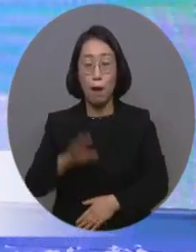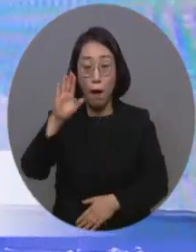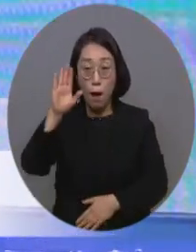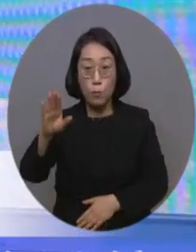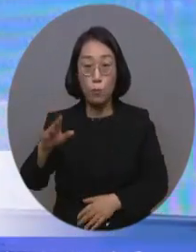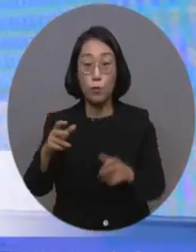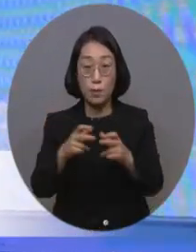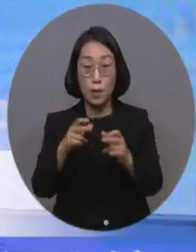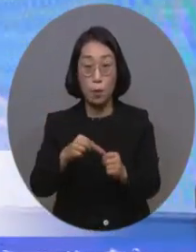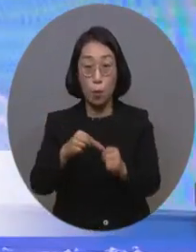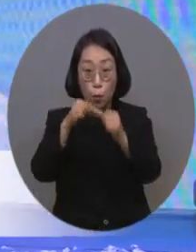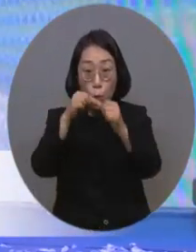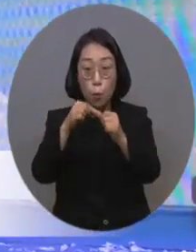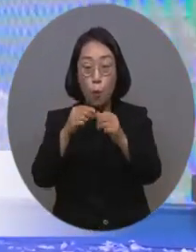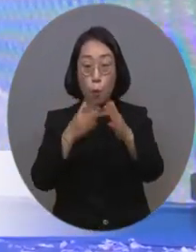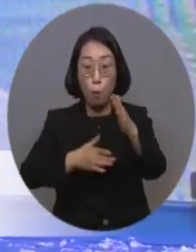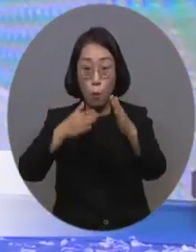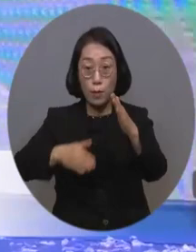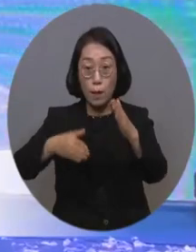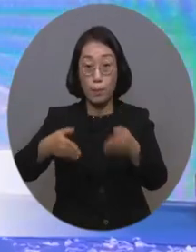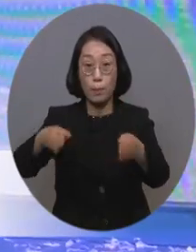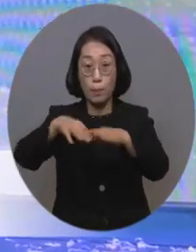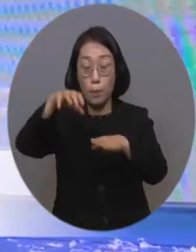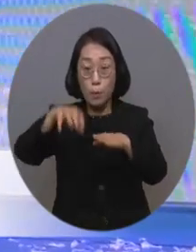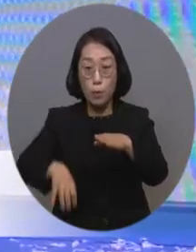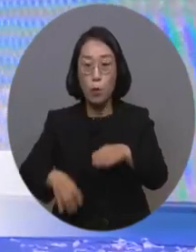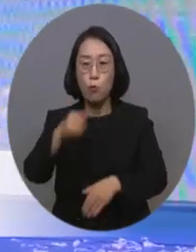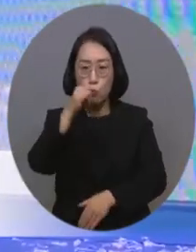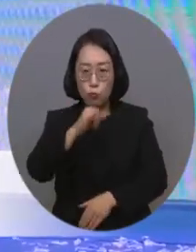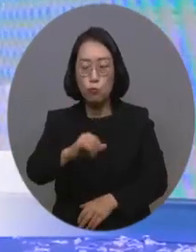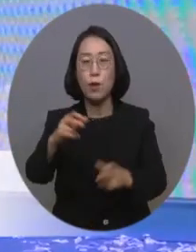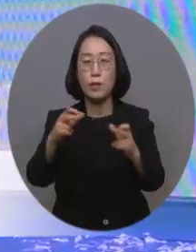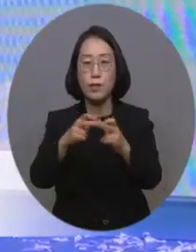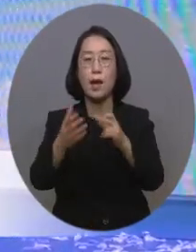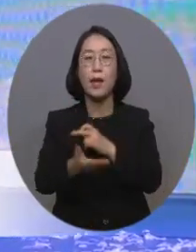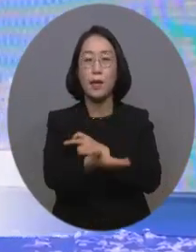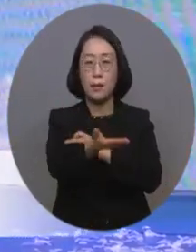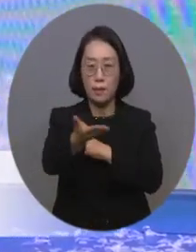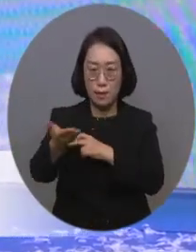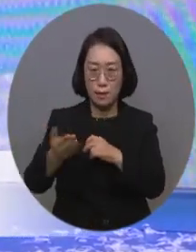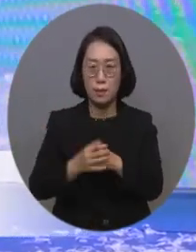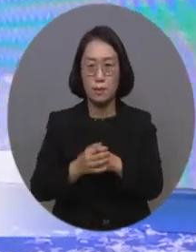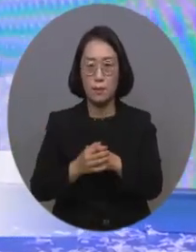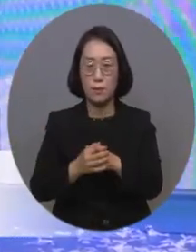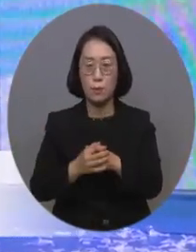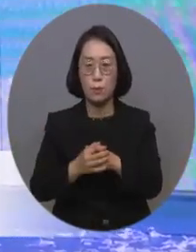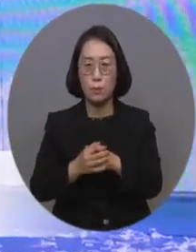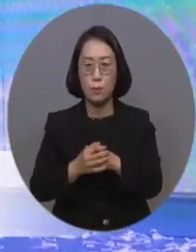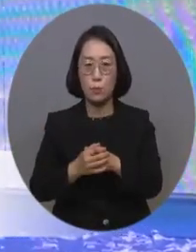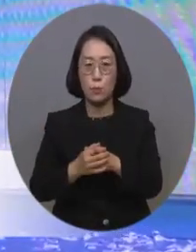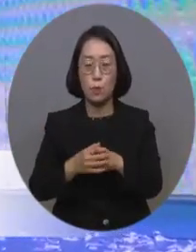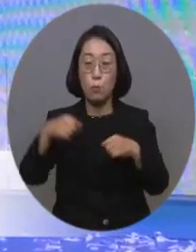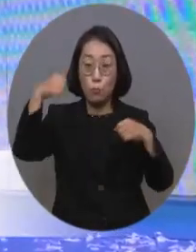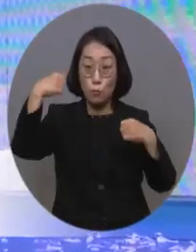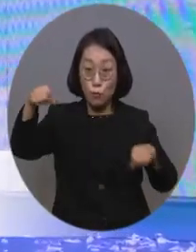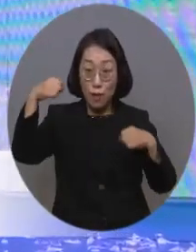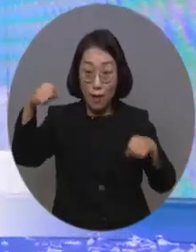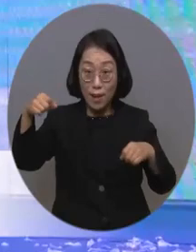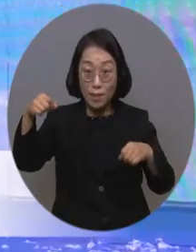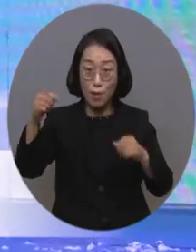저희 장애인 교육 공간에서는 이렇게 훌륭한 장애인 무대